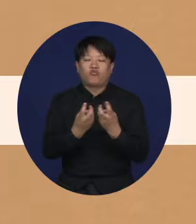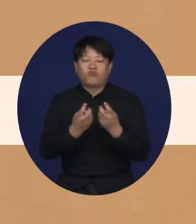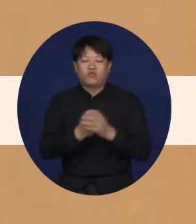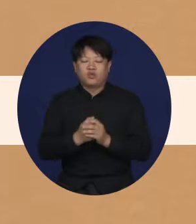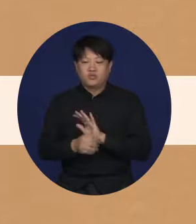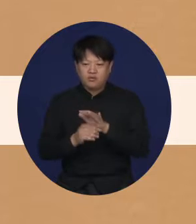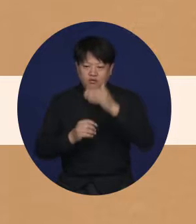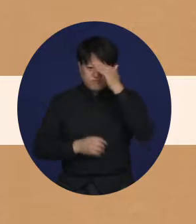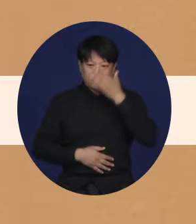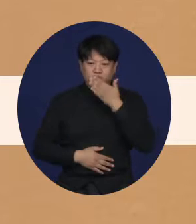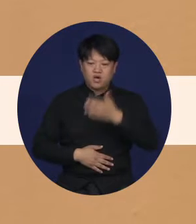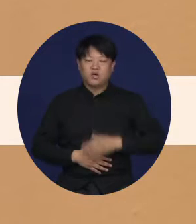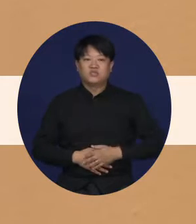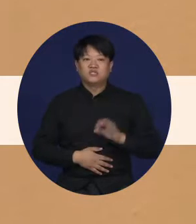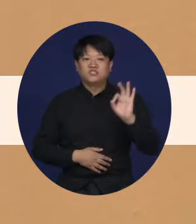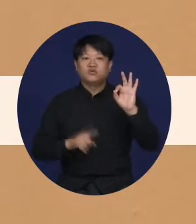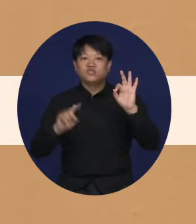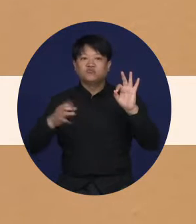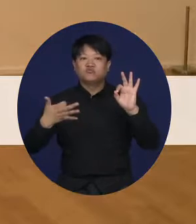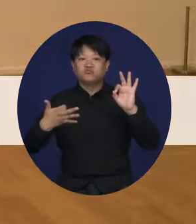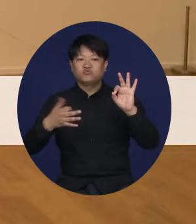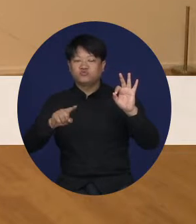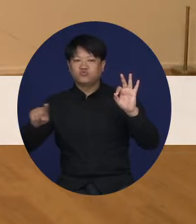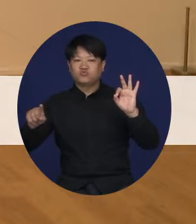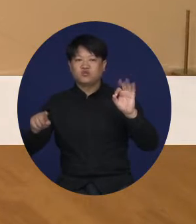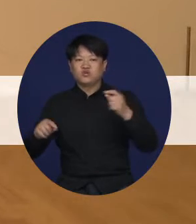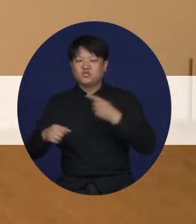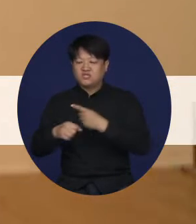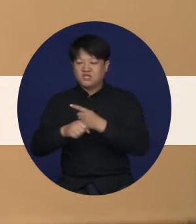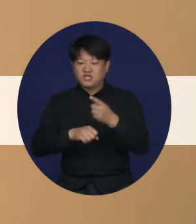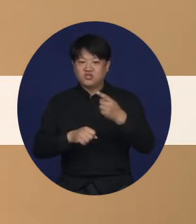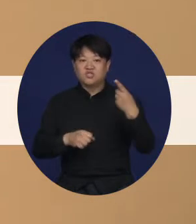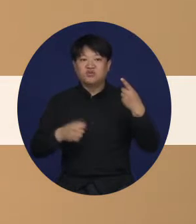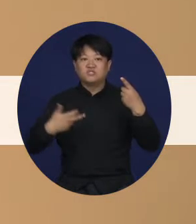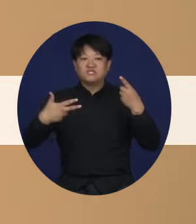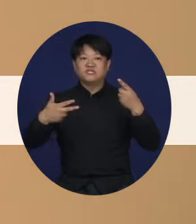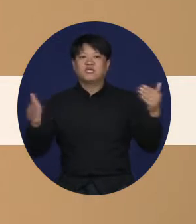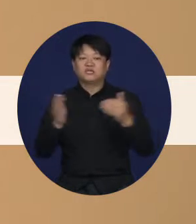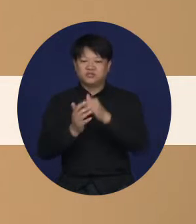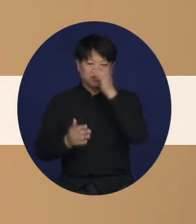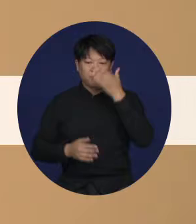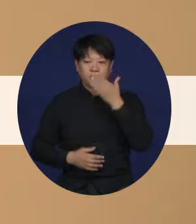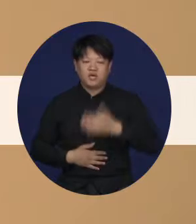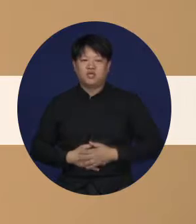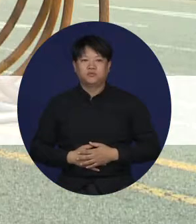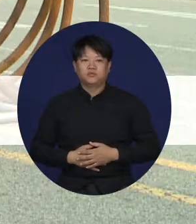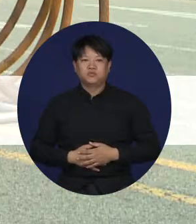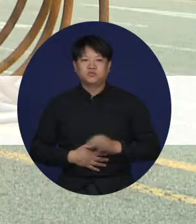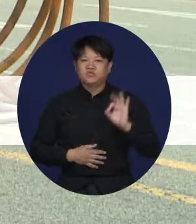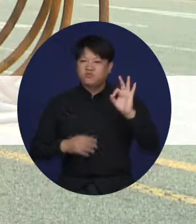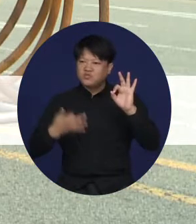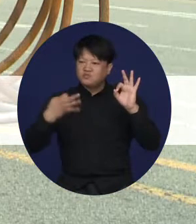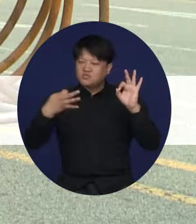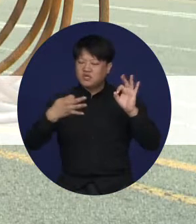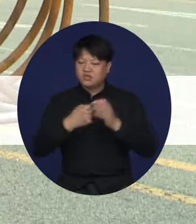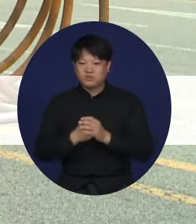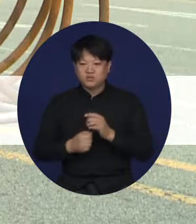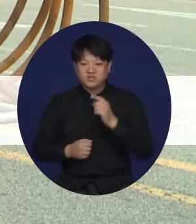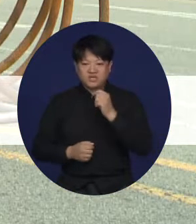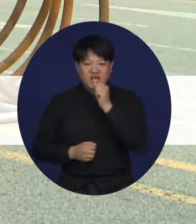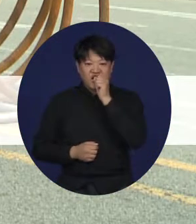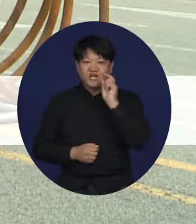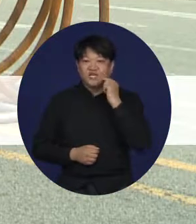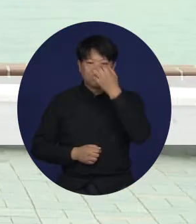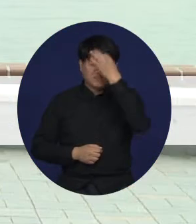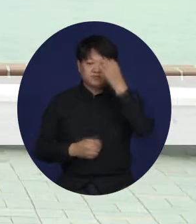감상할 수 있는 이번 전시는 10월 19일부터 내년 1월 7일까지 관람이 가능합니다 한편 지난 14일